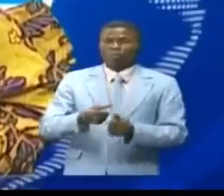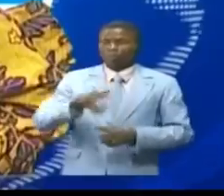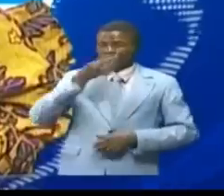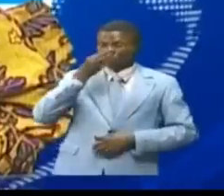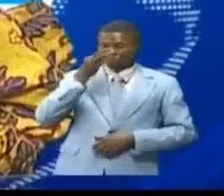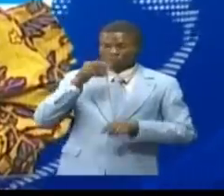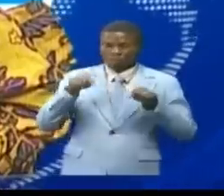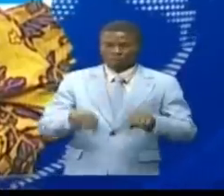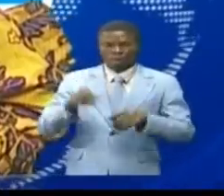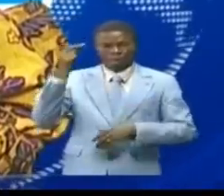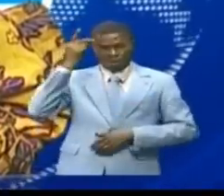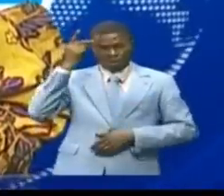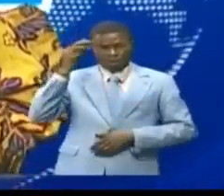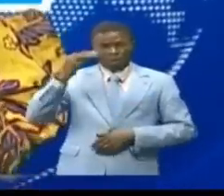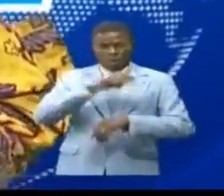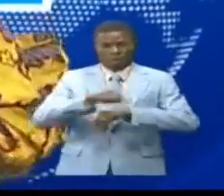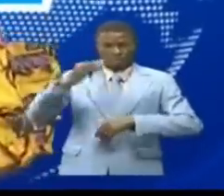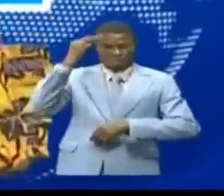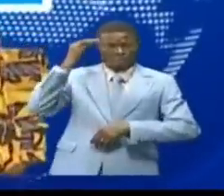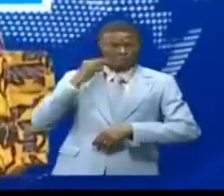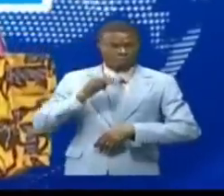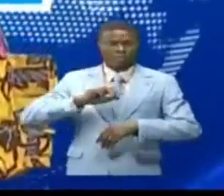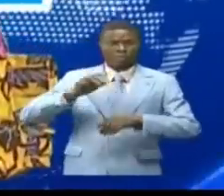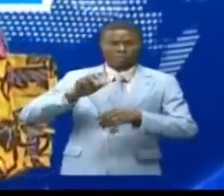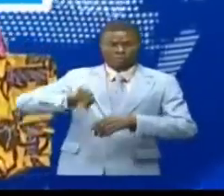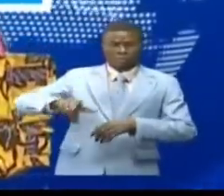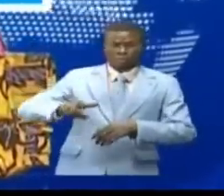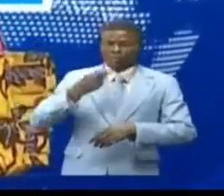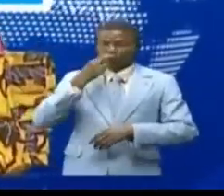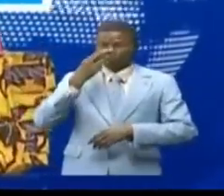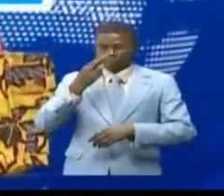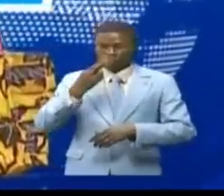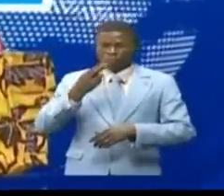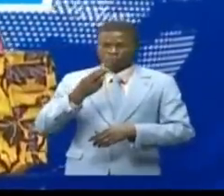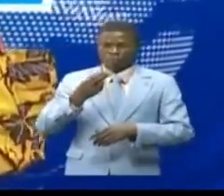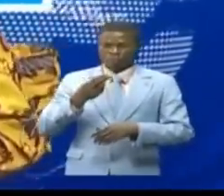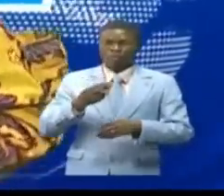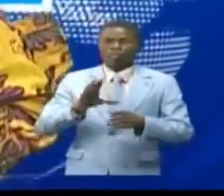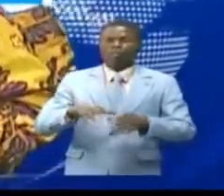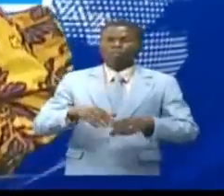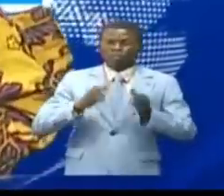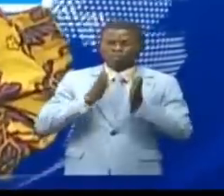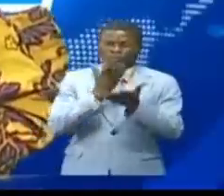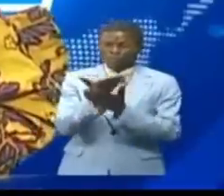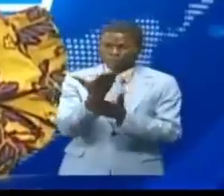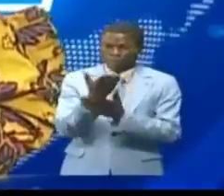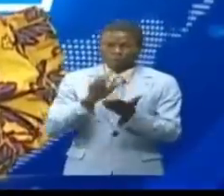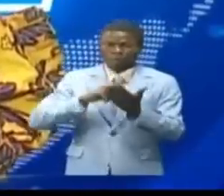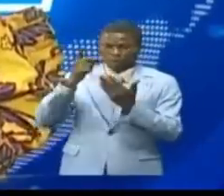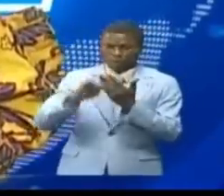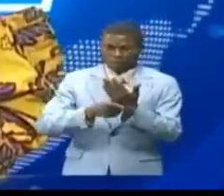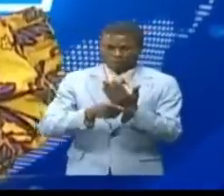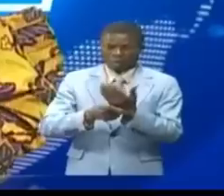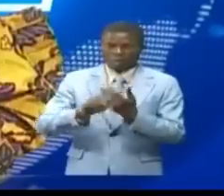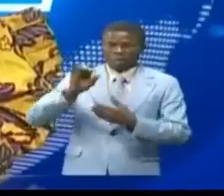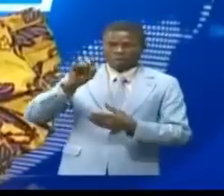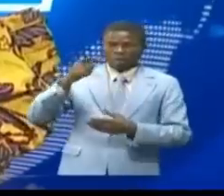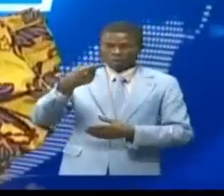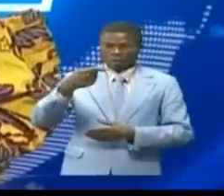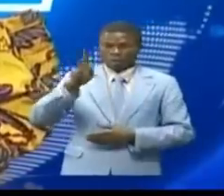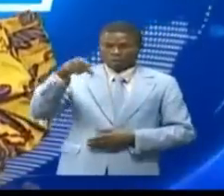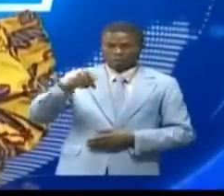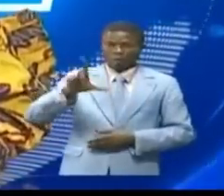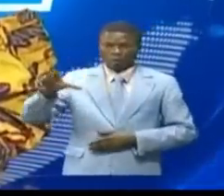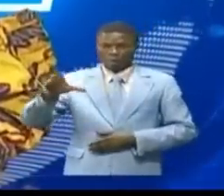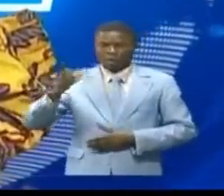à Kinshasa. Le ministère des hydrocarbures tient à l'adoption de ces plans des GPL pour